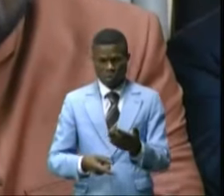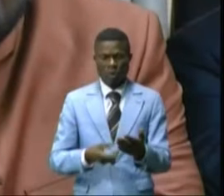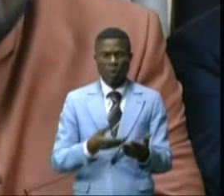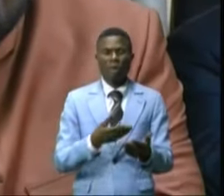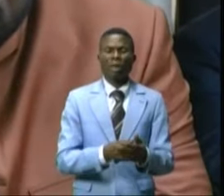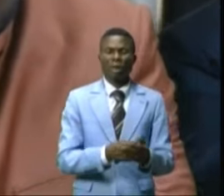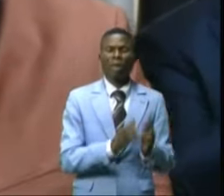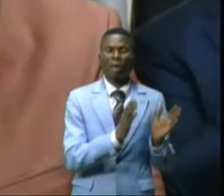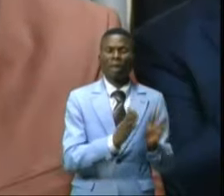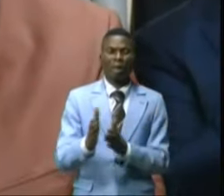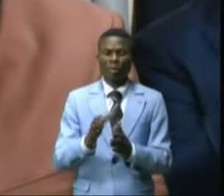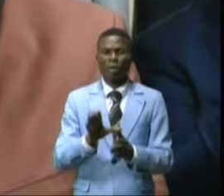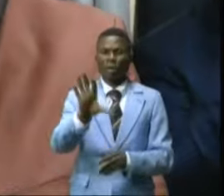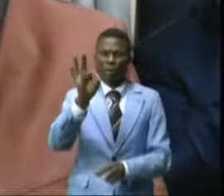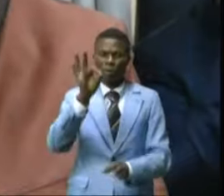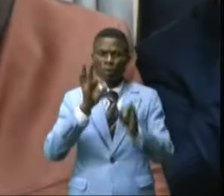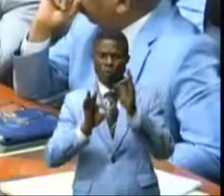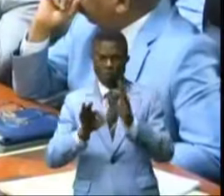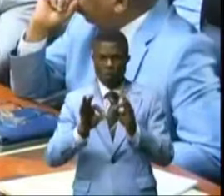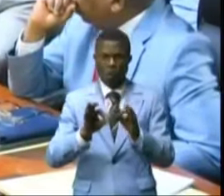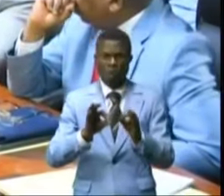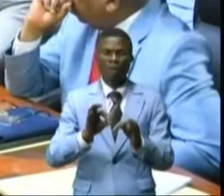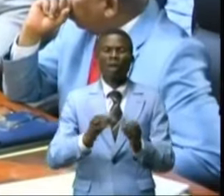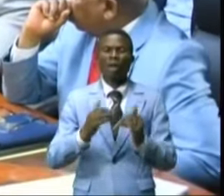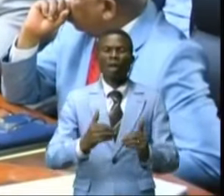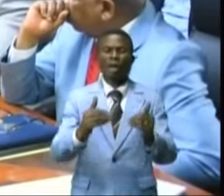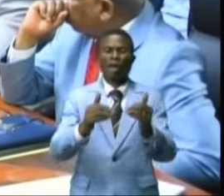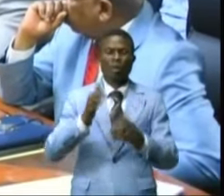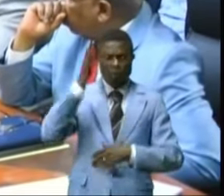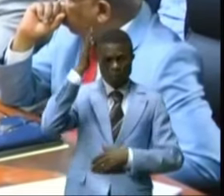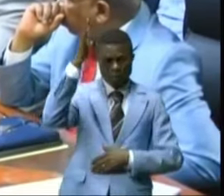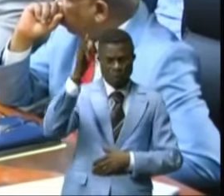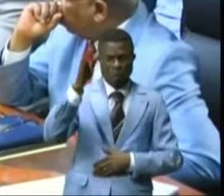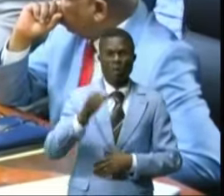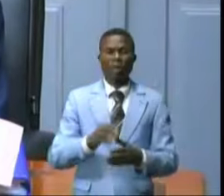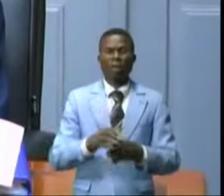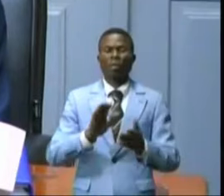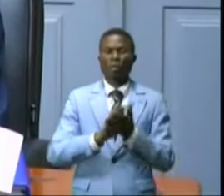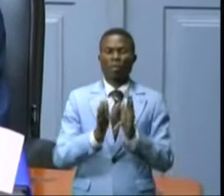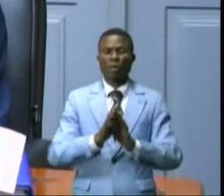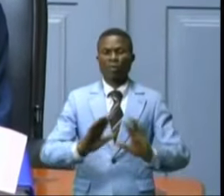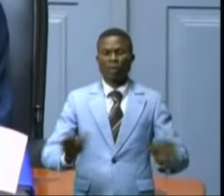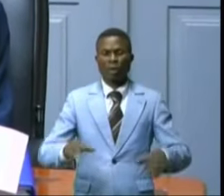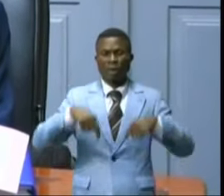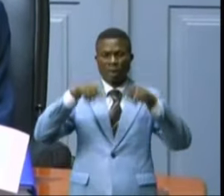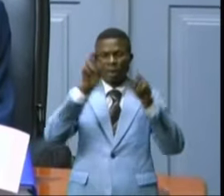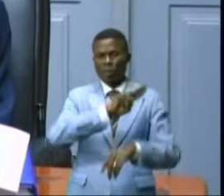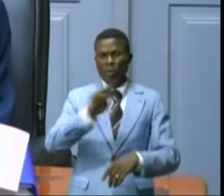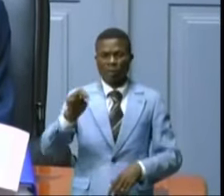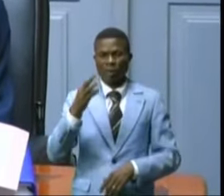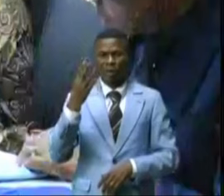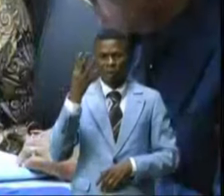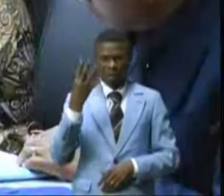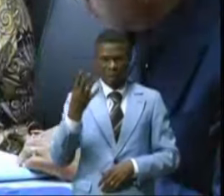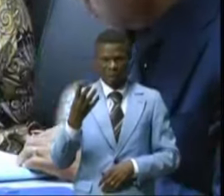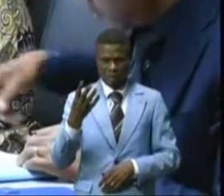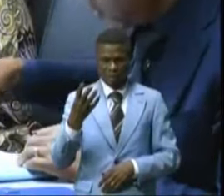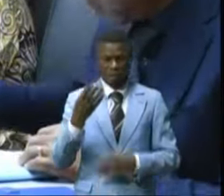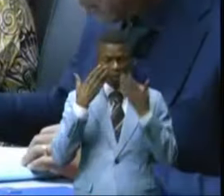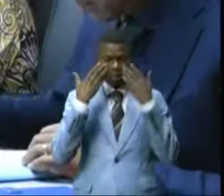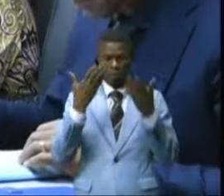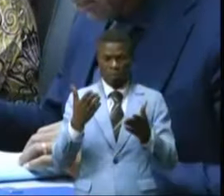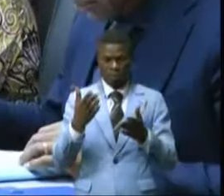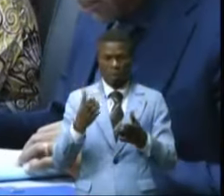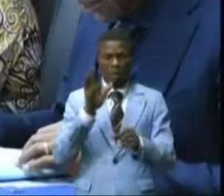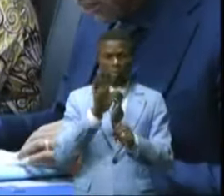d'exécution et sélectionner la fourchette à reconduire pour le contrat des performances exercice 2024. Voilà